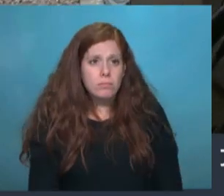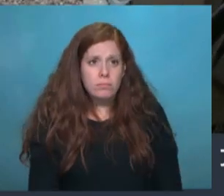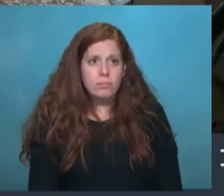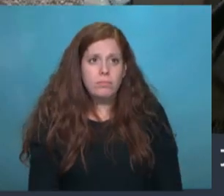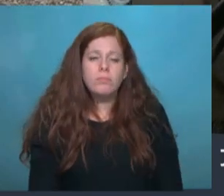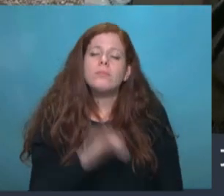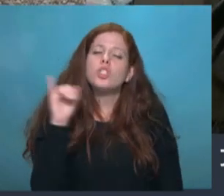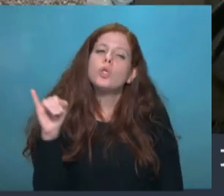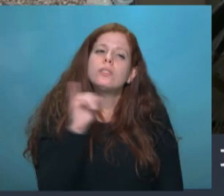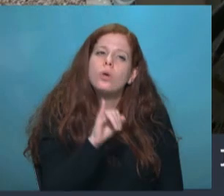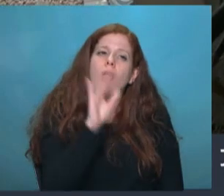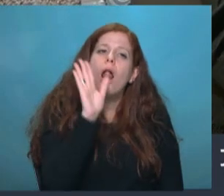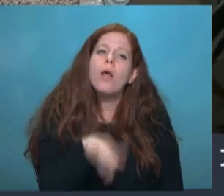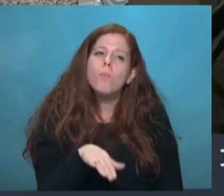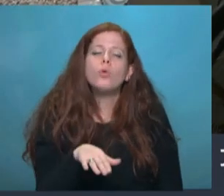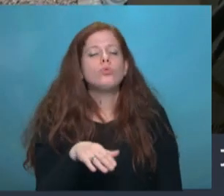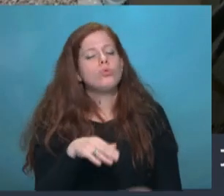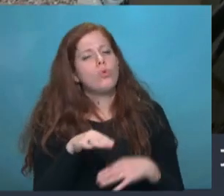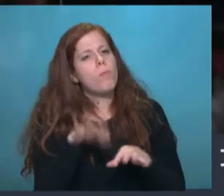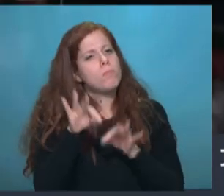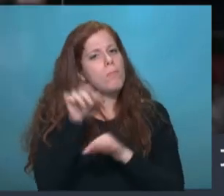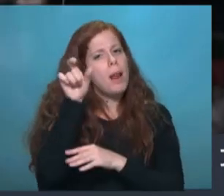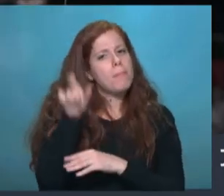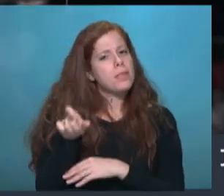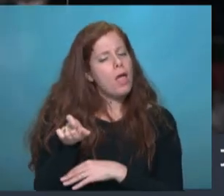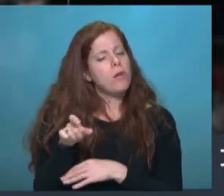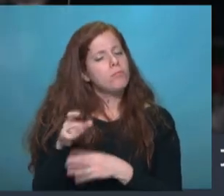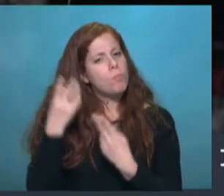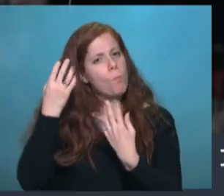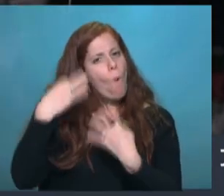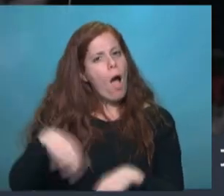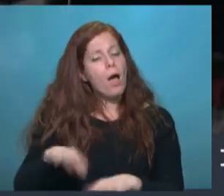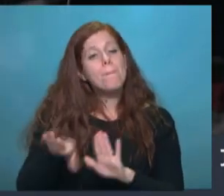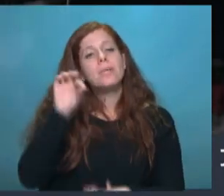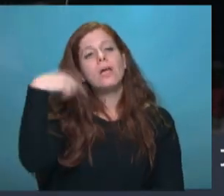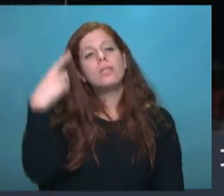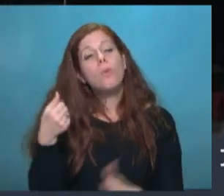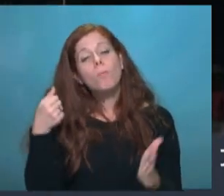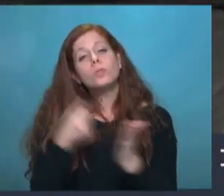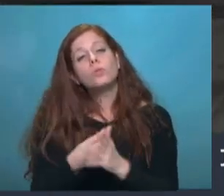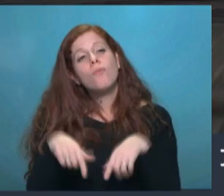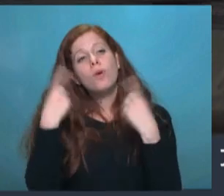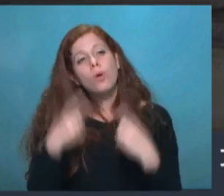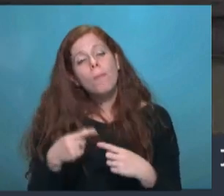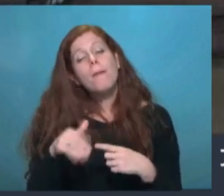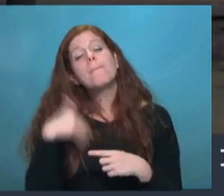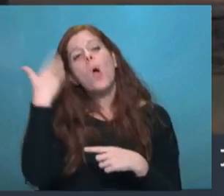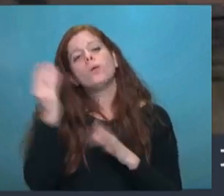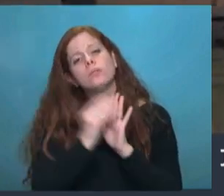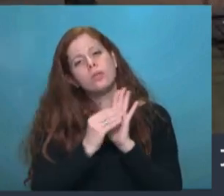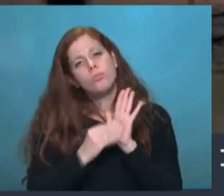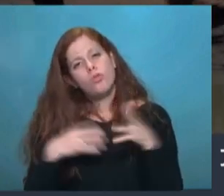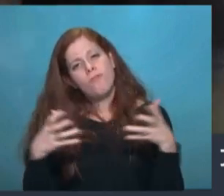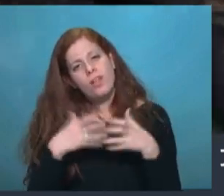יוסי יונה, על אף היותו פרלמנטר מוערך, מצא עצמו בסוף היום מחוץ לרשימת מפלגת העבודה לכנסת, אי